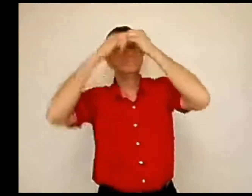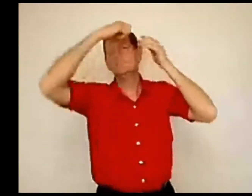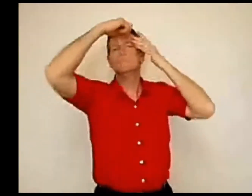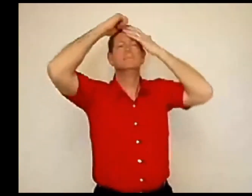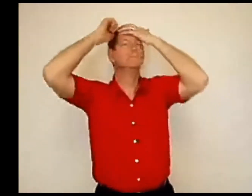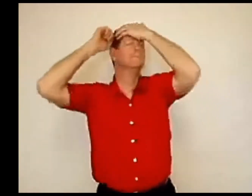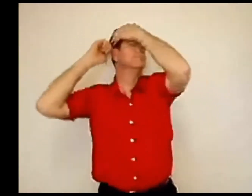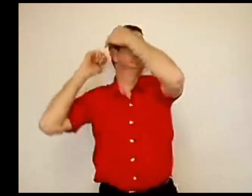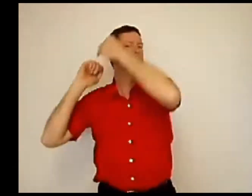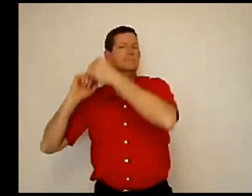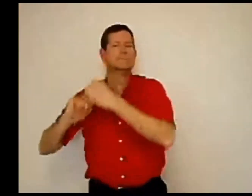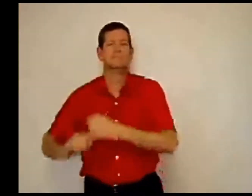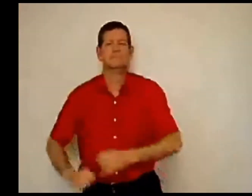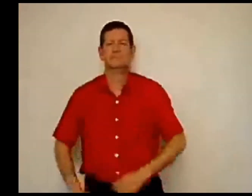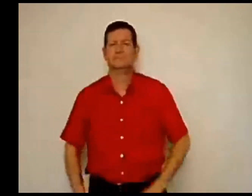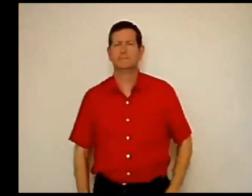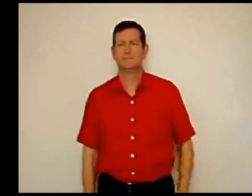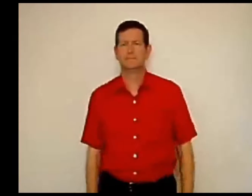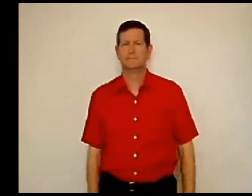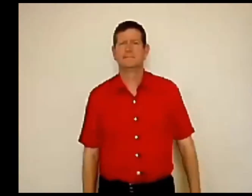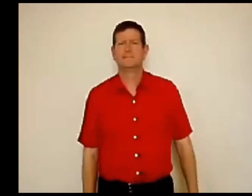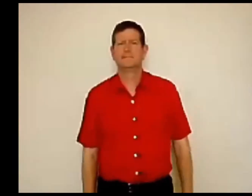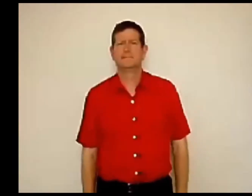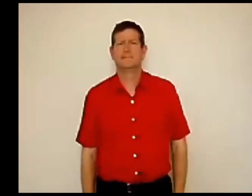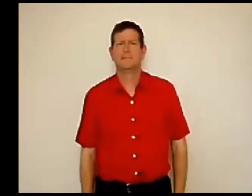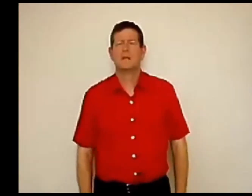Se peigner.